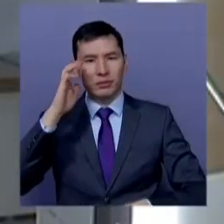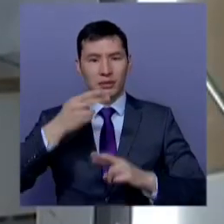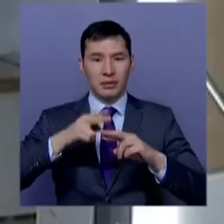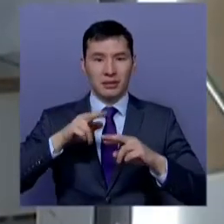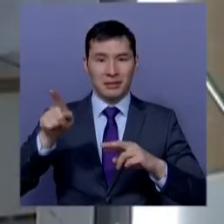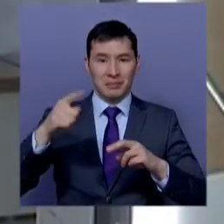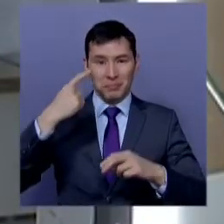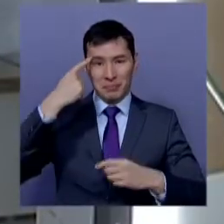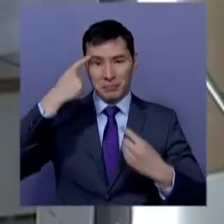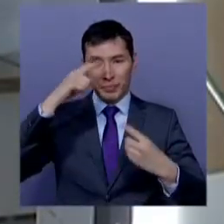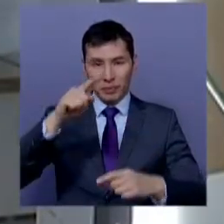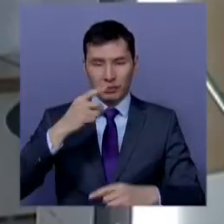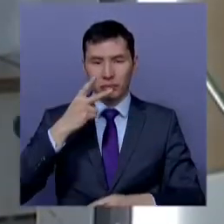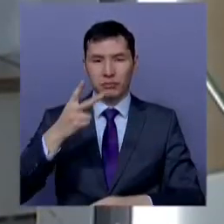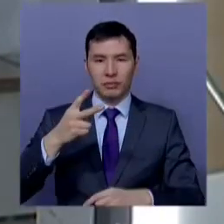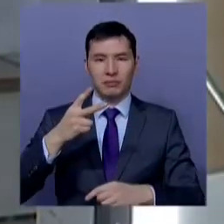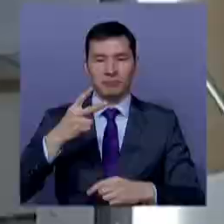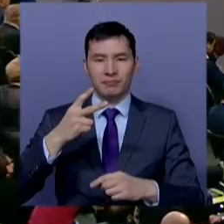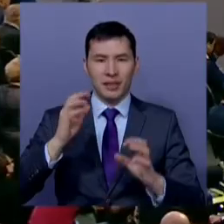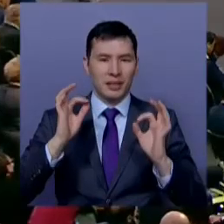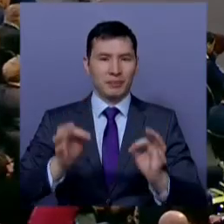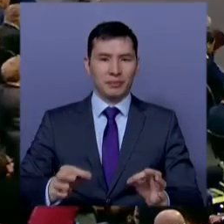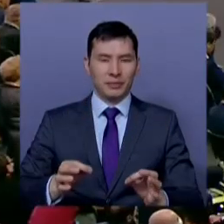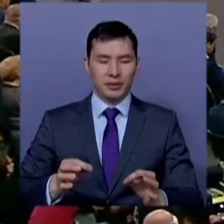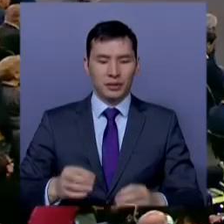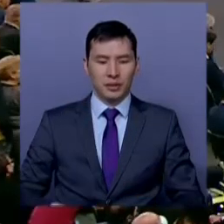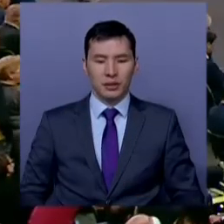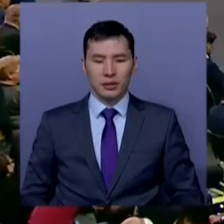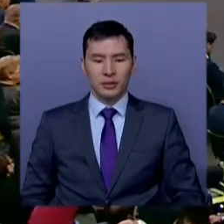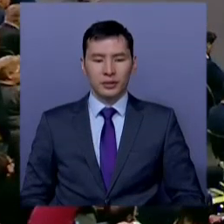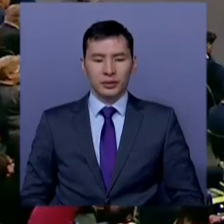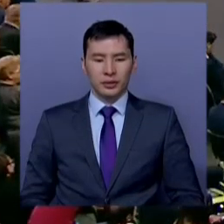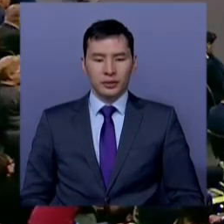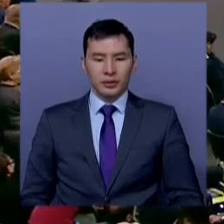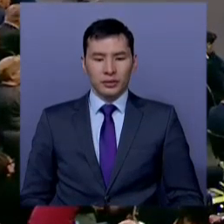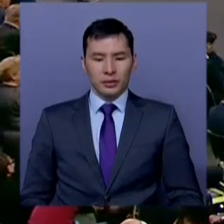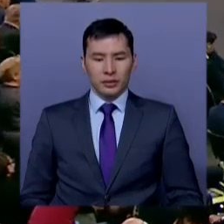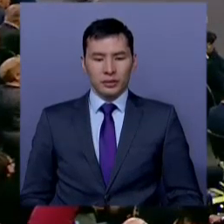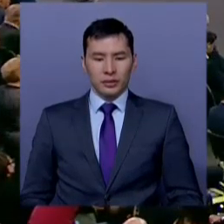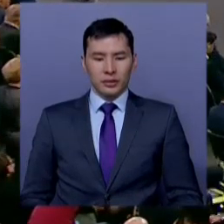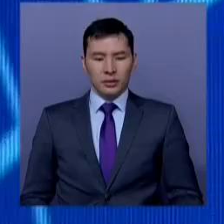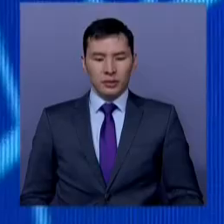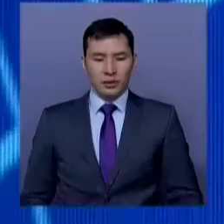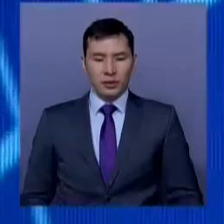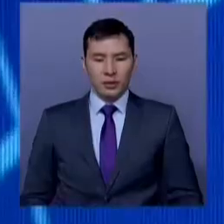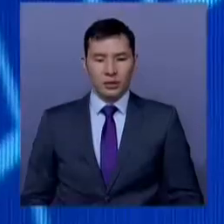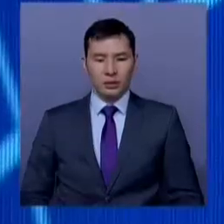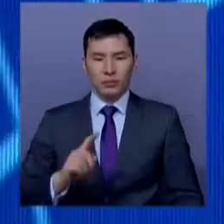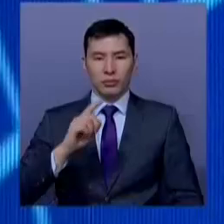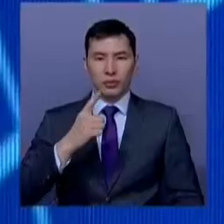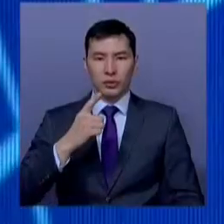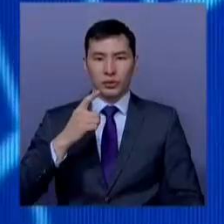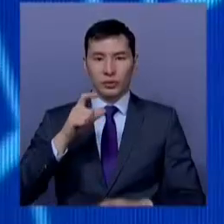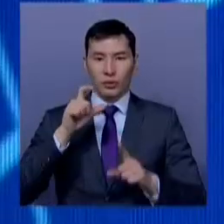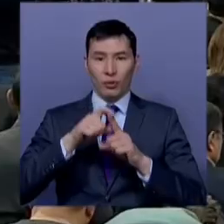да менің өзімнің түсінігім бойынша бір жоғарғы дәрежеде деген болар еді. Өйткені сөз деген нәрсе